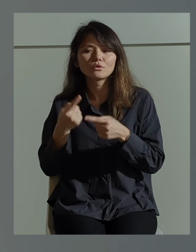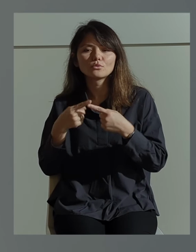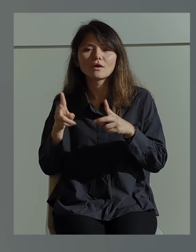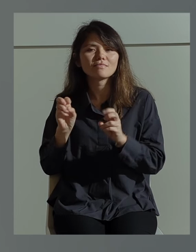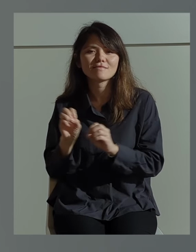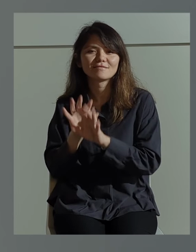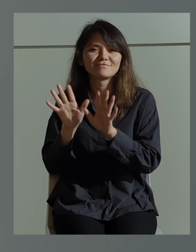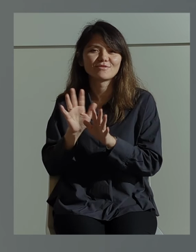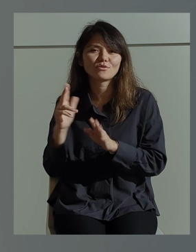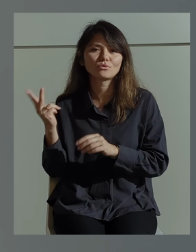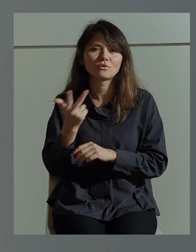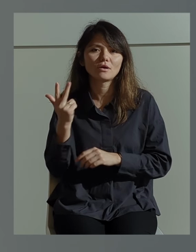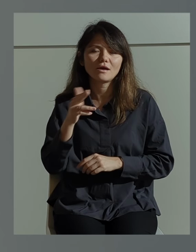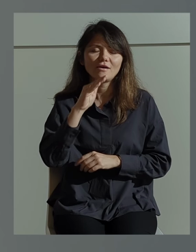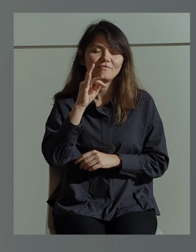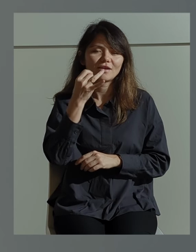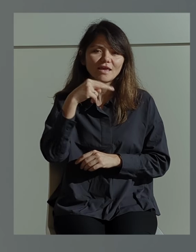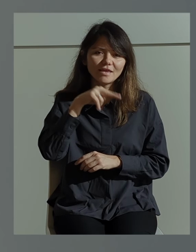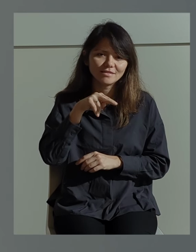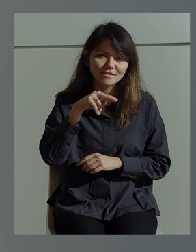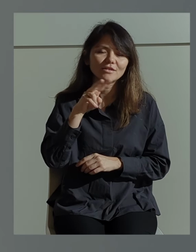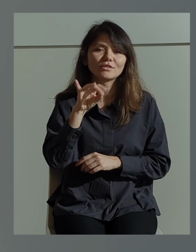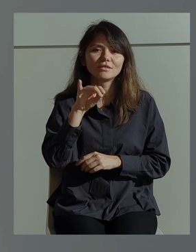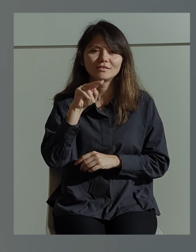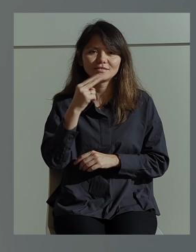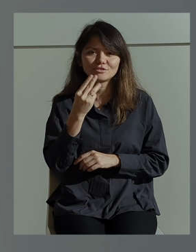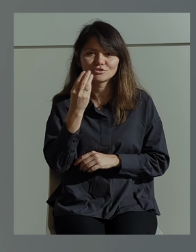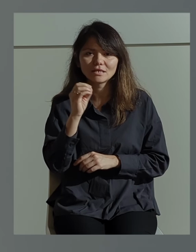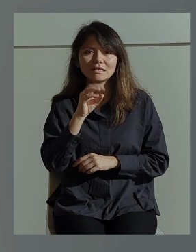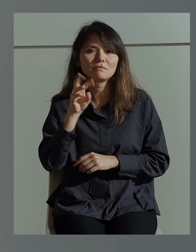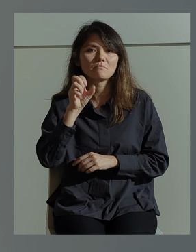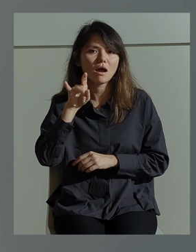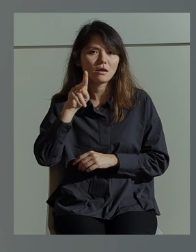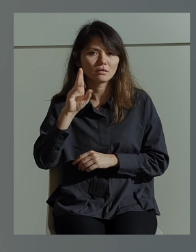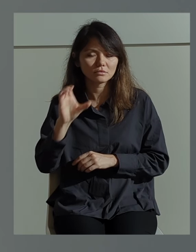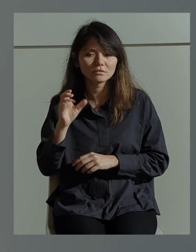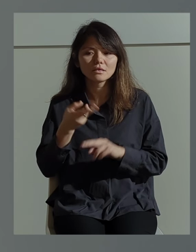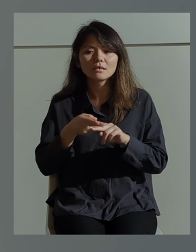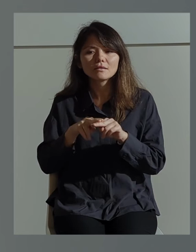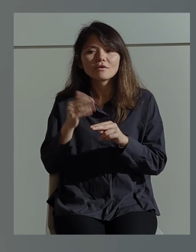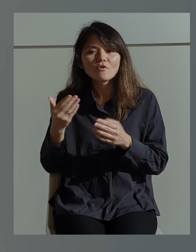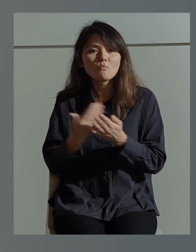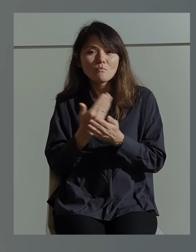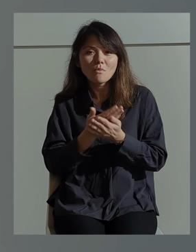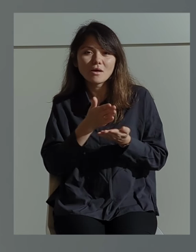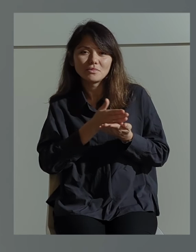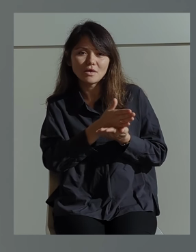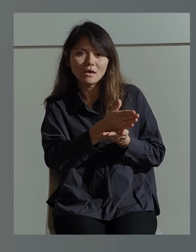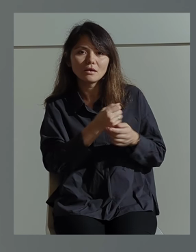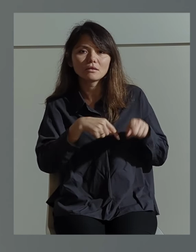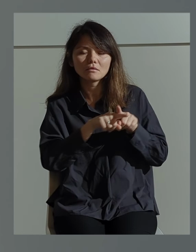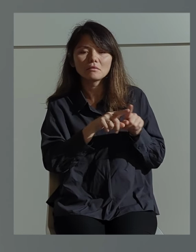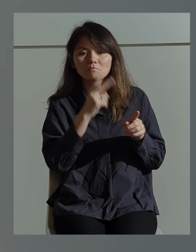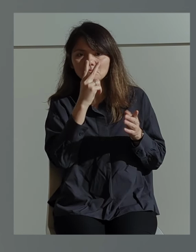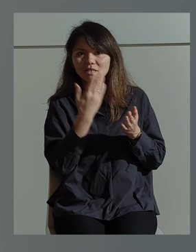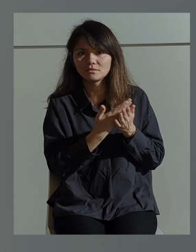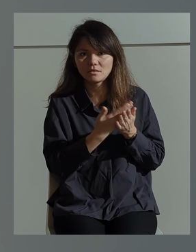троицей Фрейд ниши Маркс и в этом смысле все эти философские интуиции модерна так или иначе представлены в